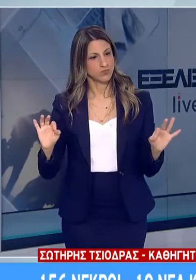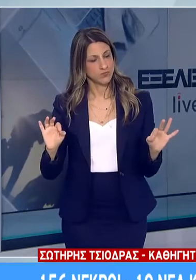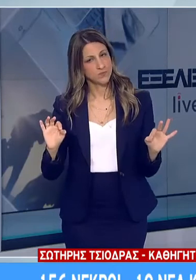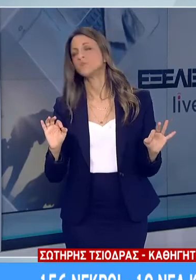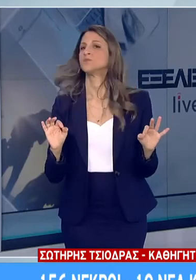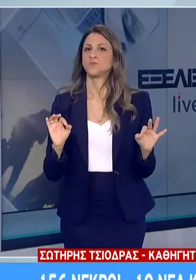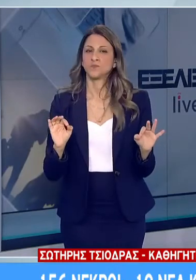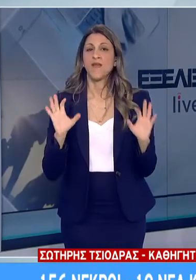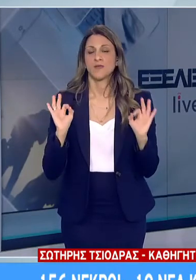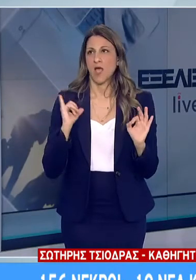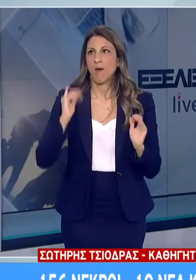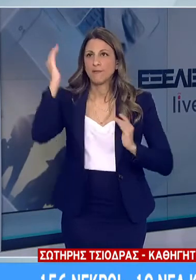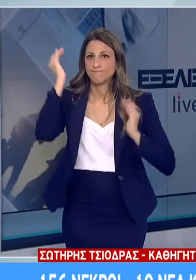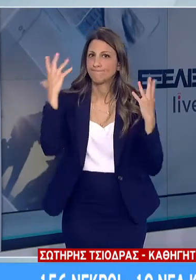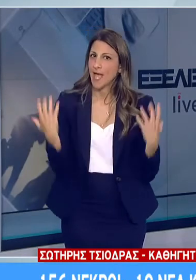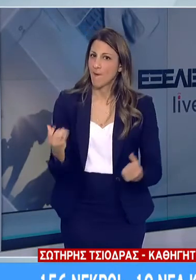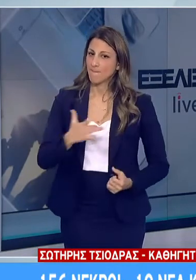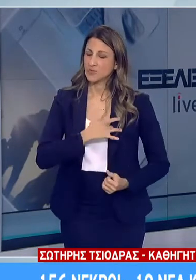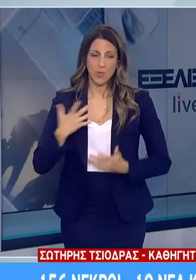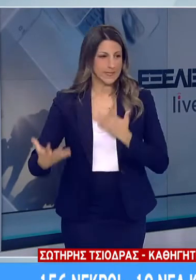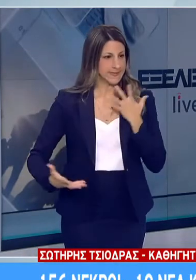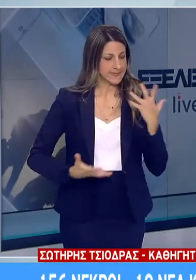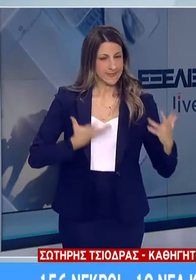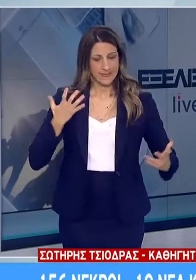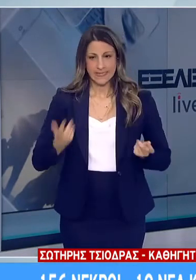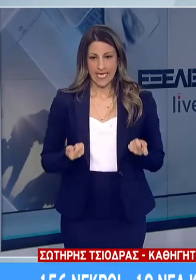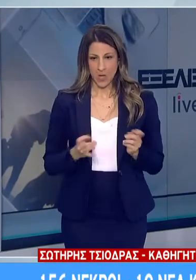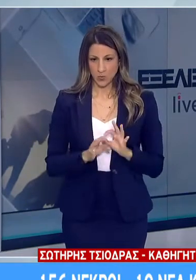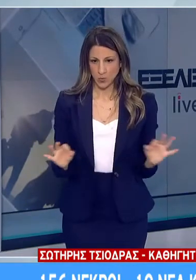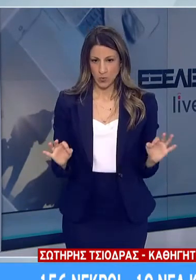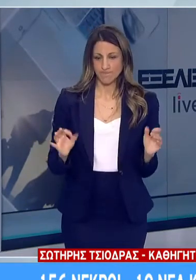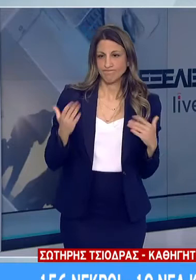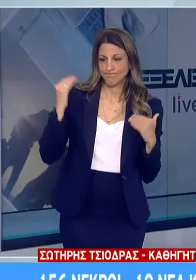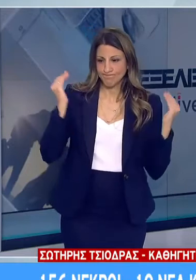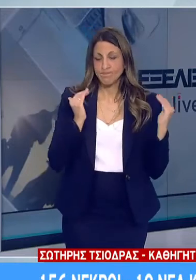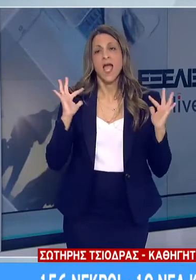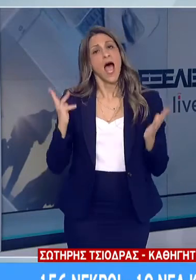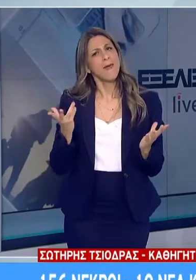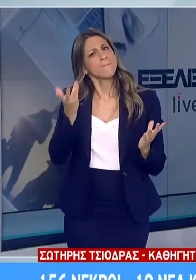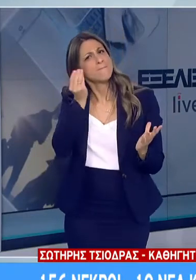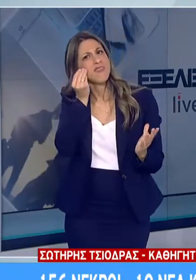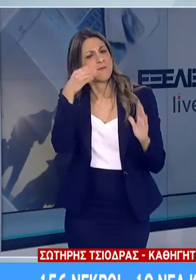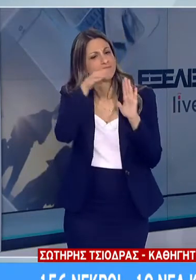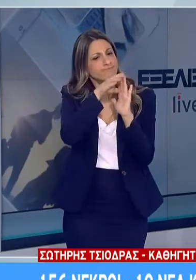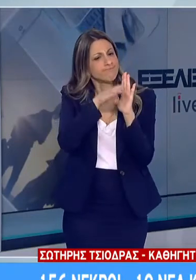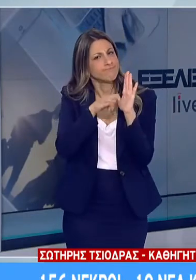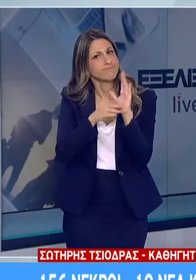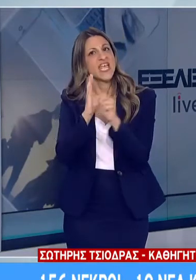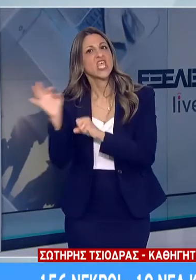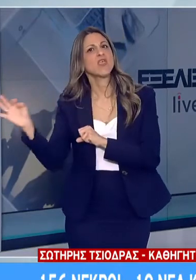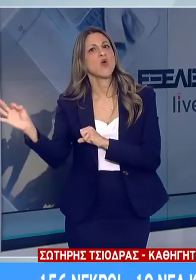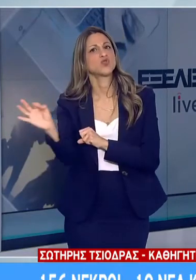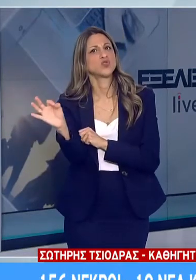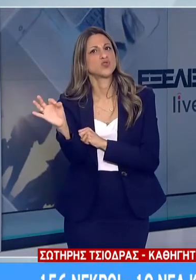τονίσει πολλές φορές. Ακόμα και την ψυχολογική αναστάτωση που έχει προκαλέσει σε όλους μας. Είναι σημαντικό, όσο ο ιός συμπεριφέρεται με τον